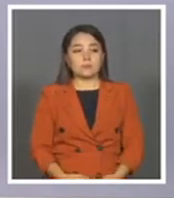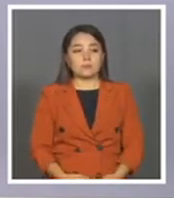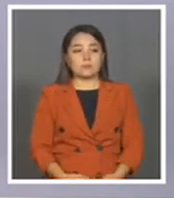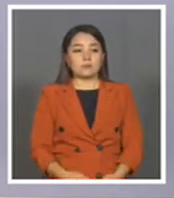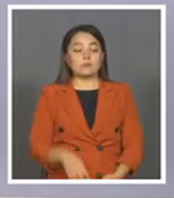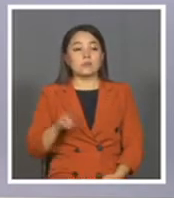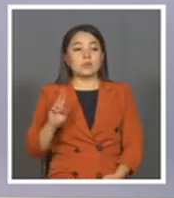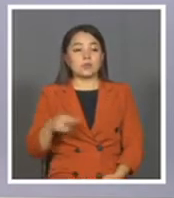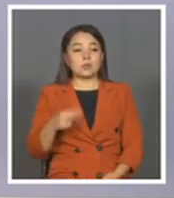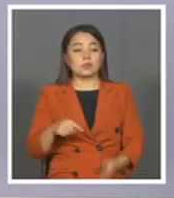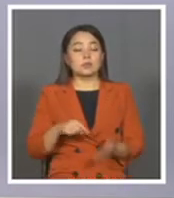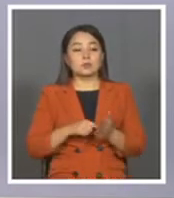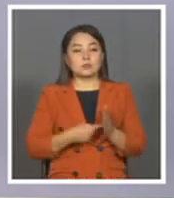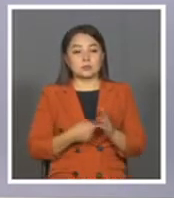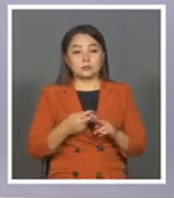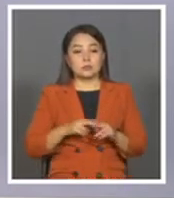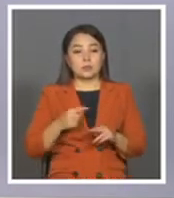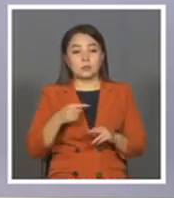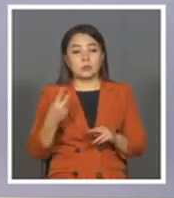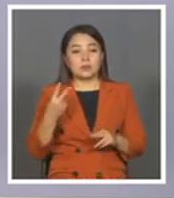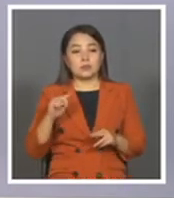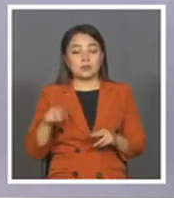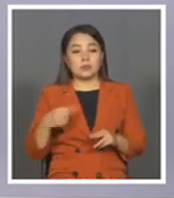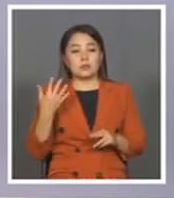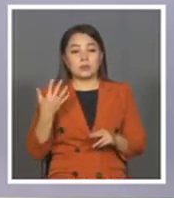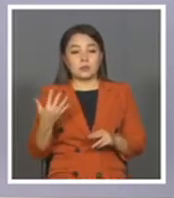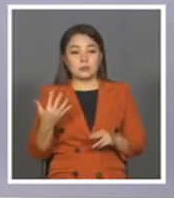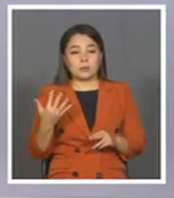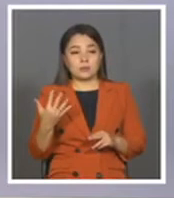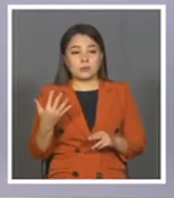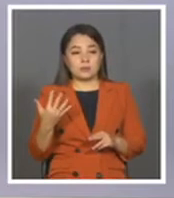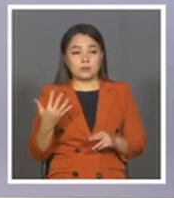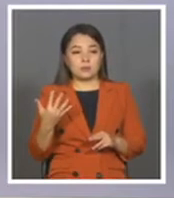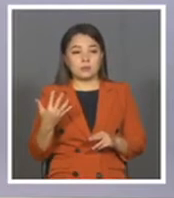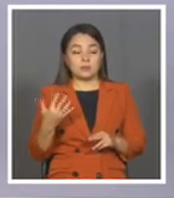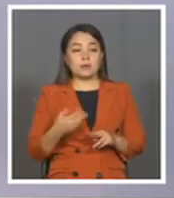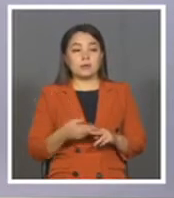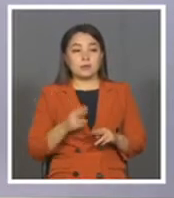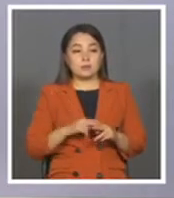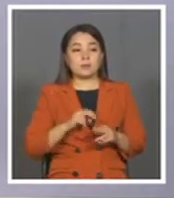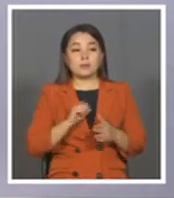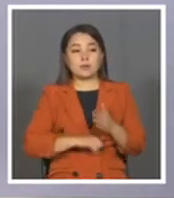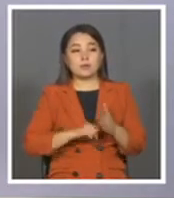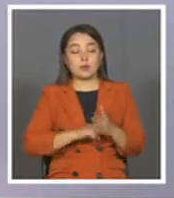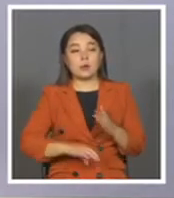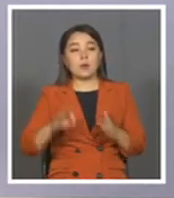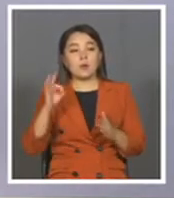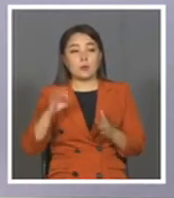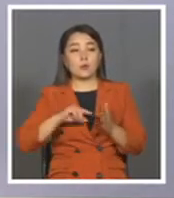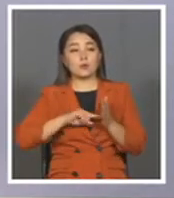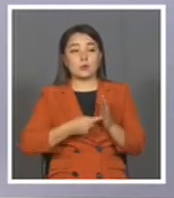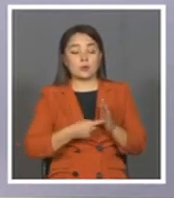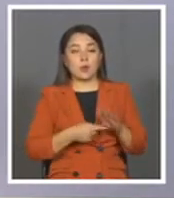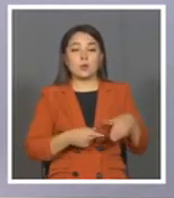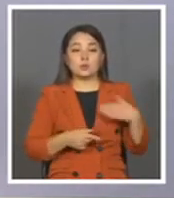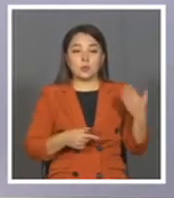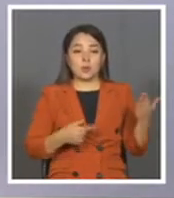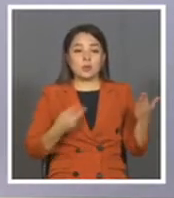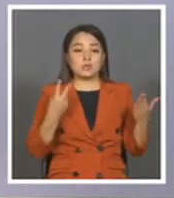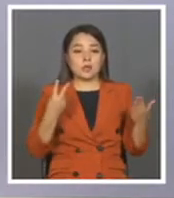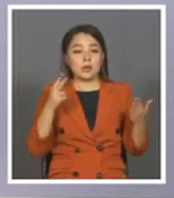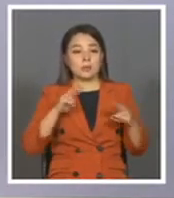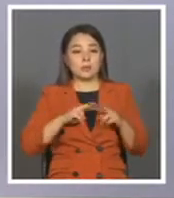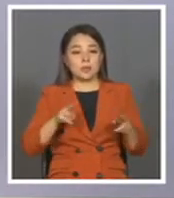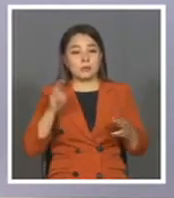Д нүктесінің координаты минус 2,5. Себебі бұл О нүктесінің сол жағындағы 2 бірлік